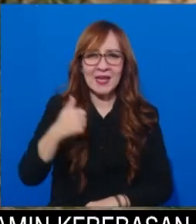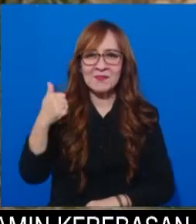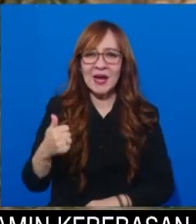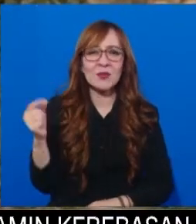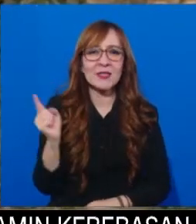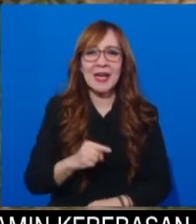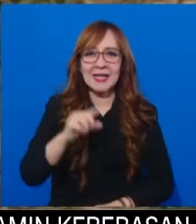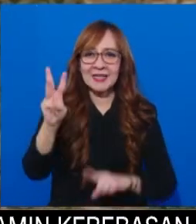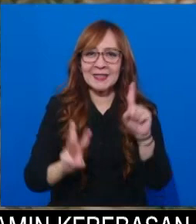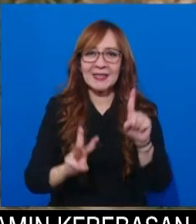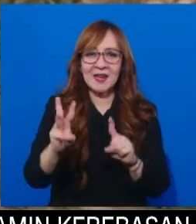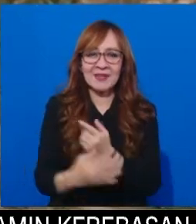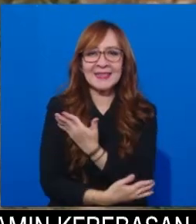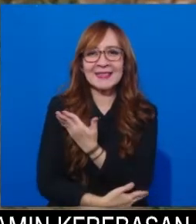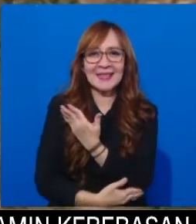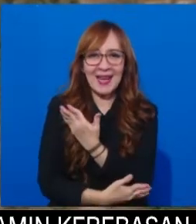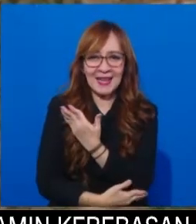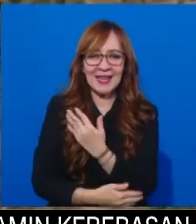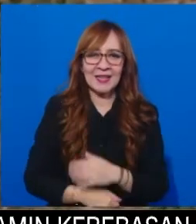13 negara peserta.